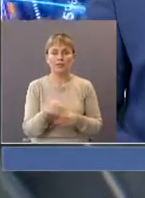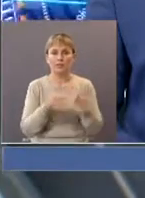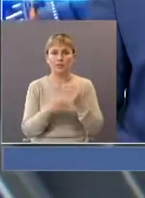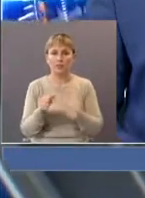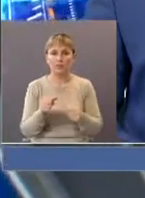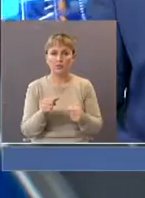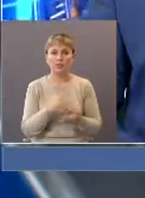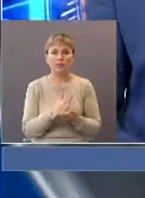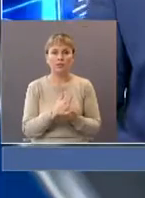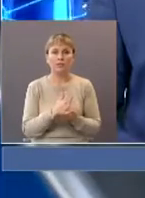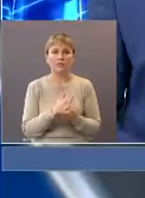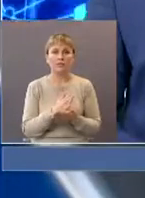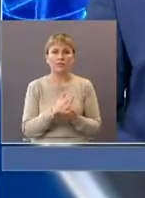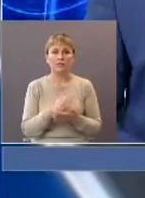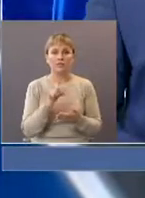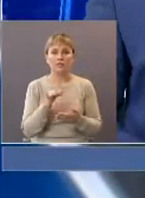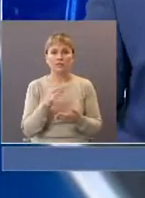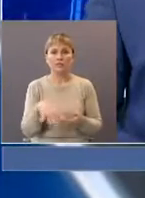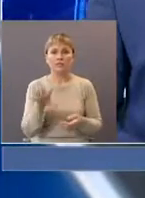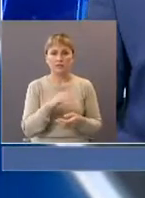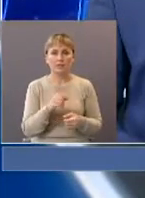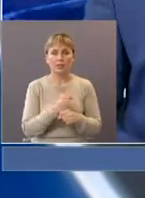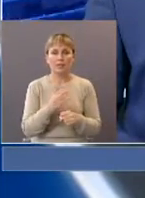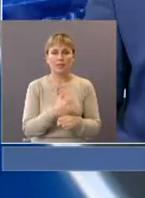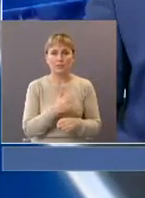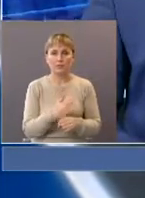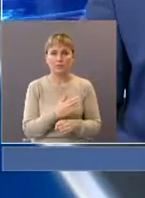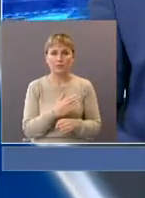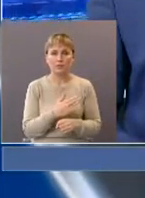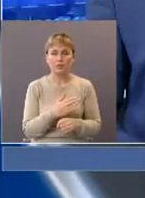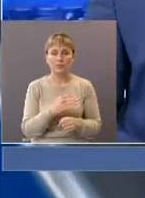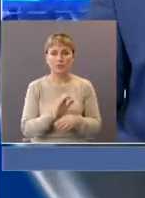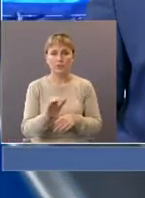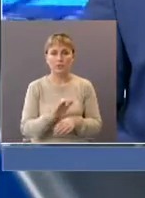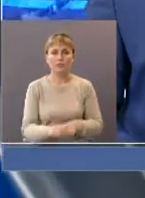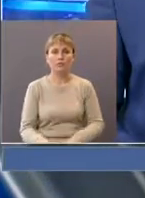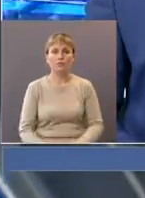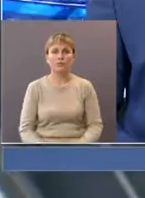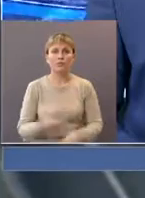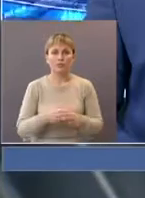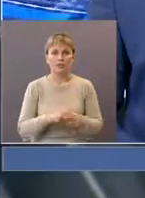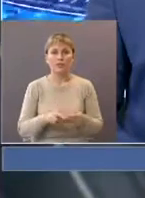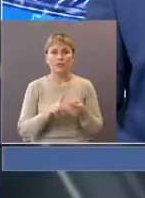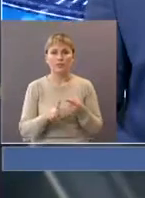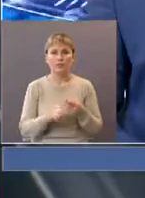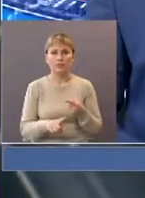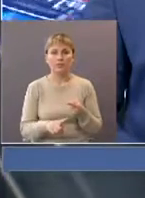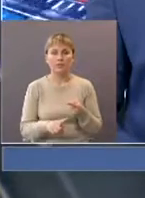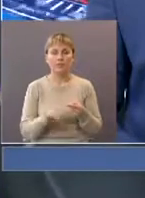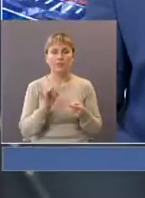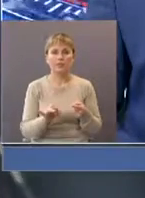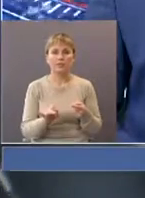лабораторий цех розлива не производит продукцию. Это во-первых. Вот.